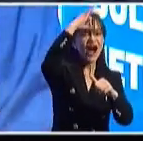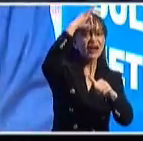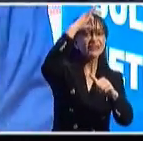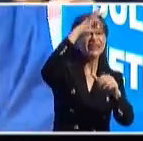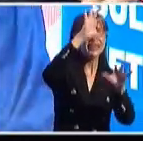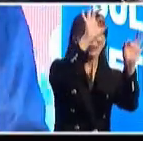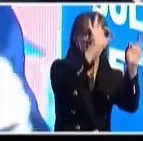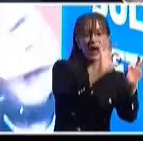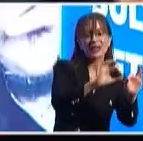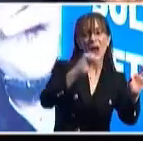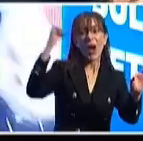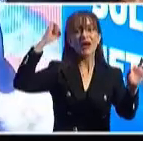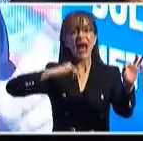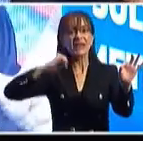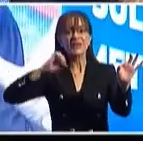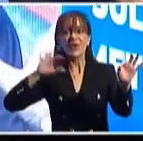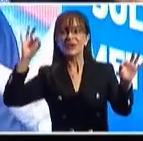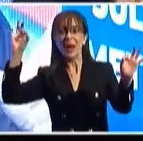arasını da